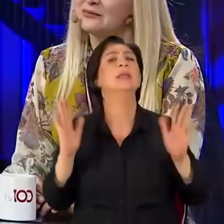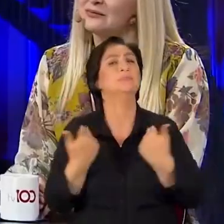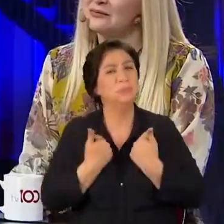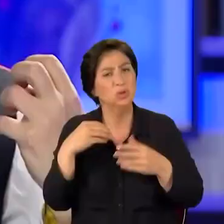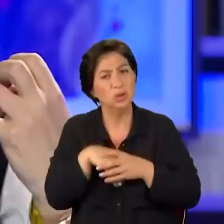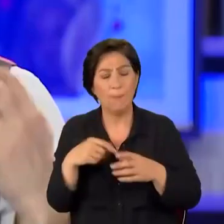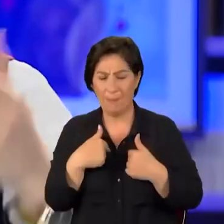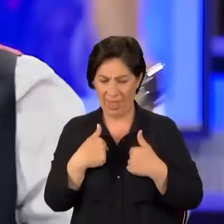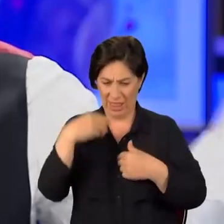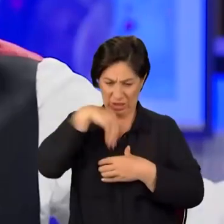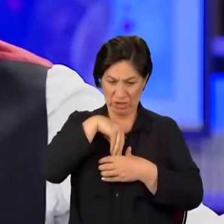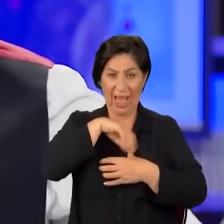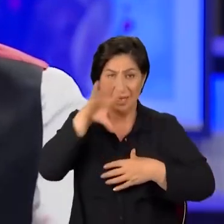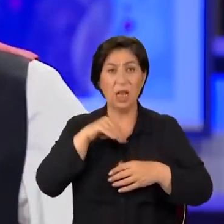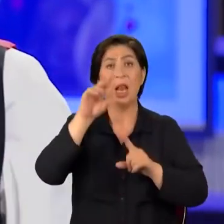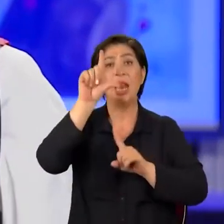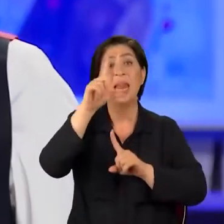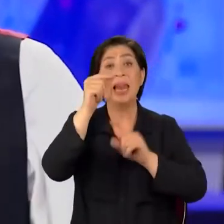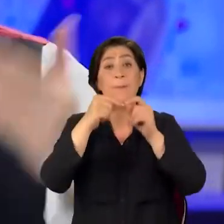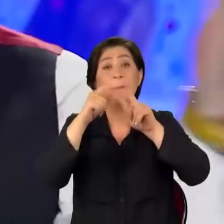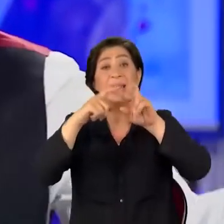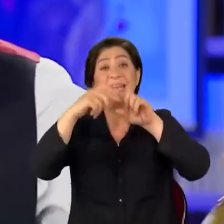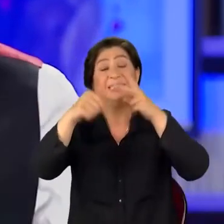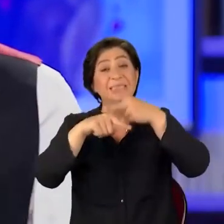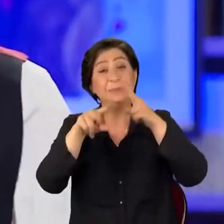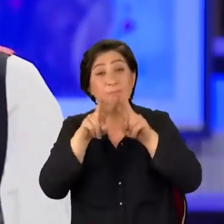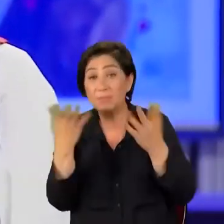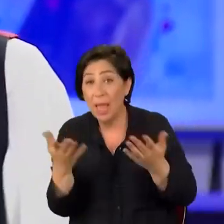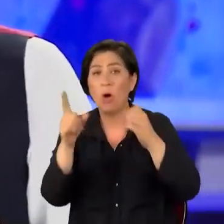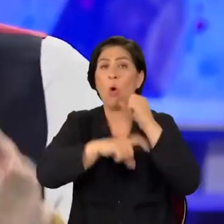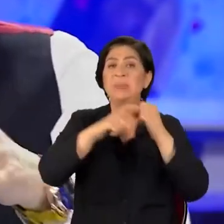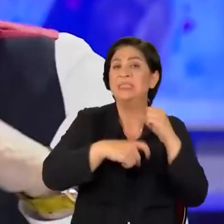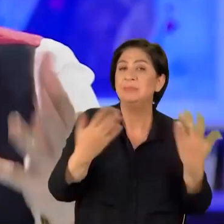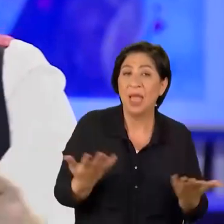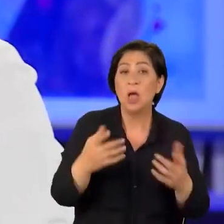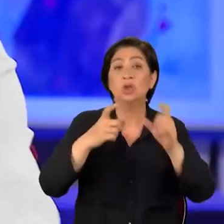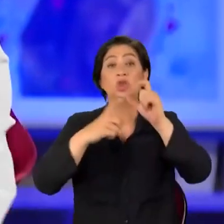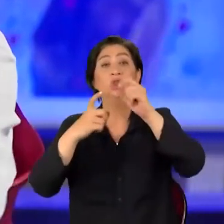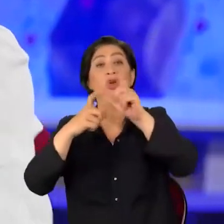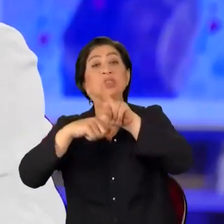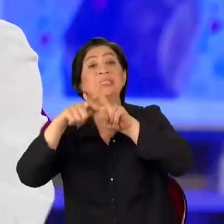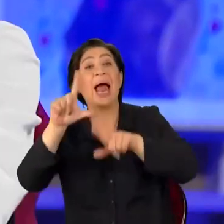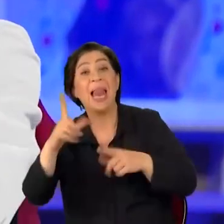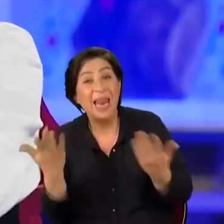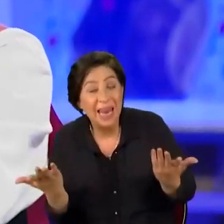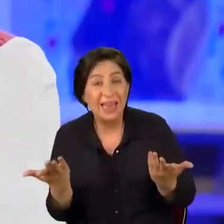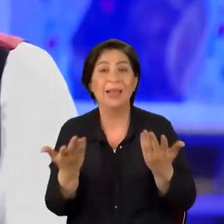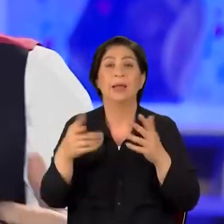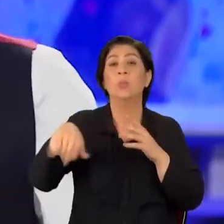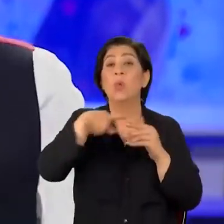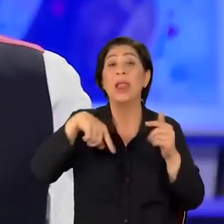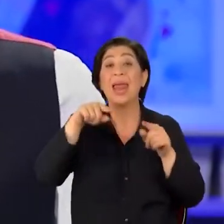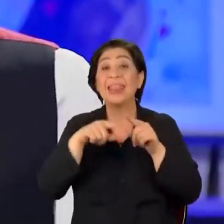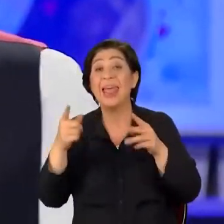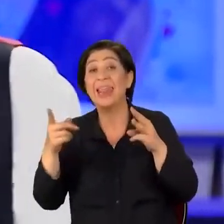bendeki her şey liberalizm nedir, komünizm nedir, sosyalizm nedir, işte bunların içindeki fraksiyonel ya da yönetim